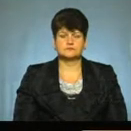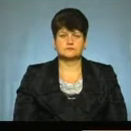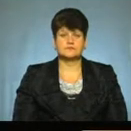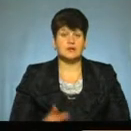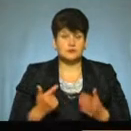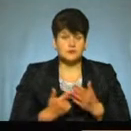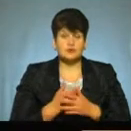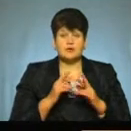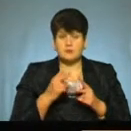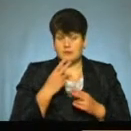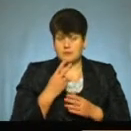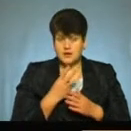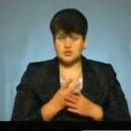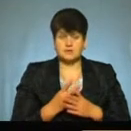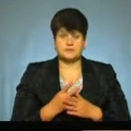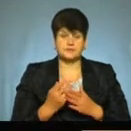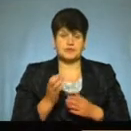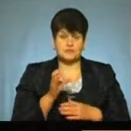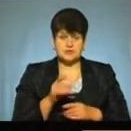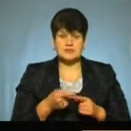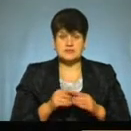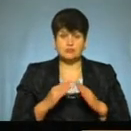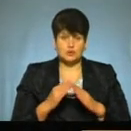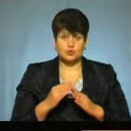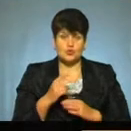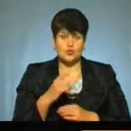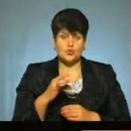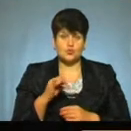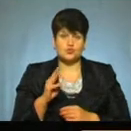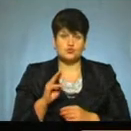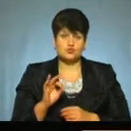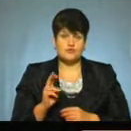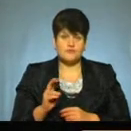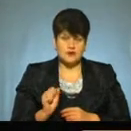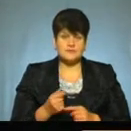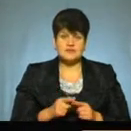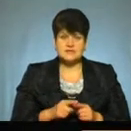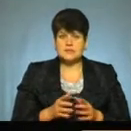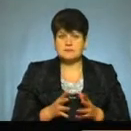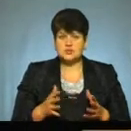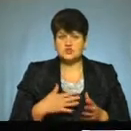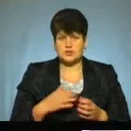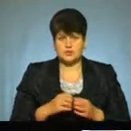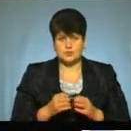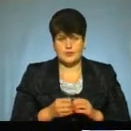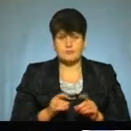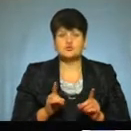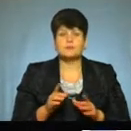І знову ж таки, як ми з вами бачили в сюжеті, це будинок Хрущовка, правильно? Так, це найбільша наша проблема. Ну, що би я